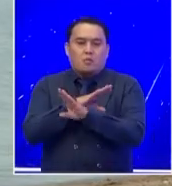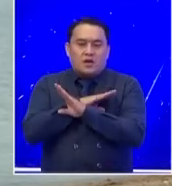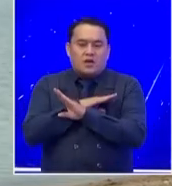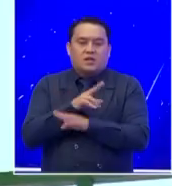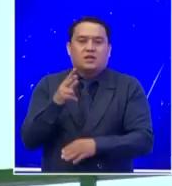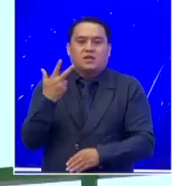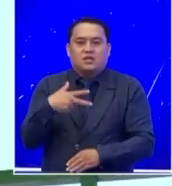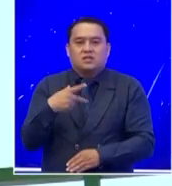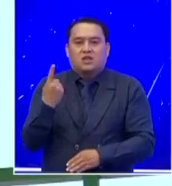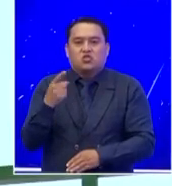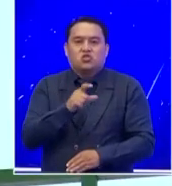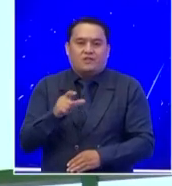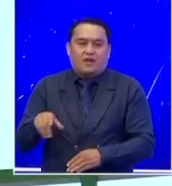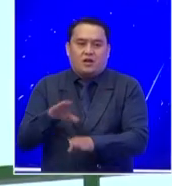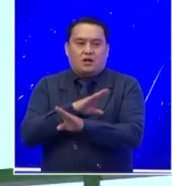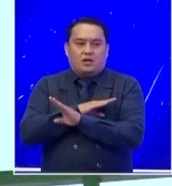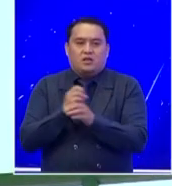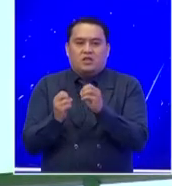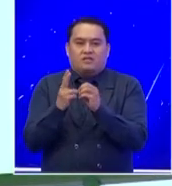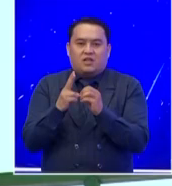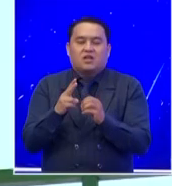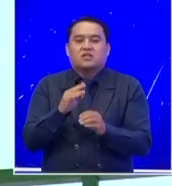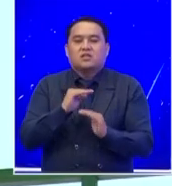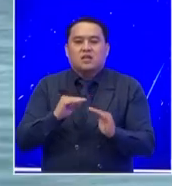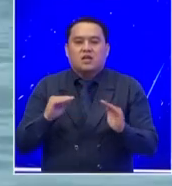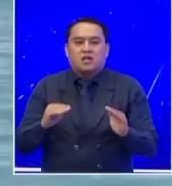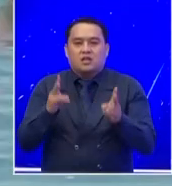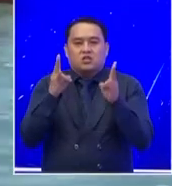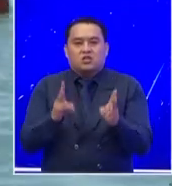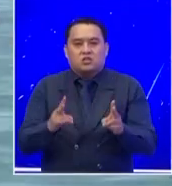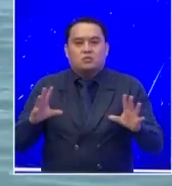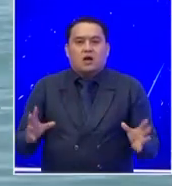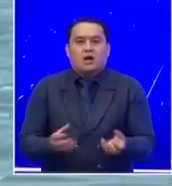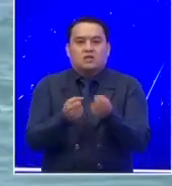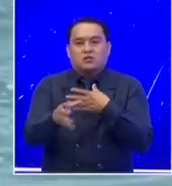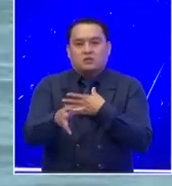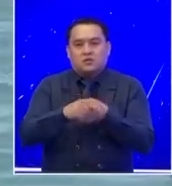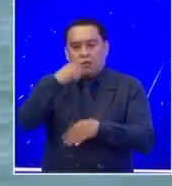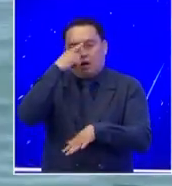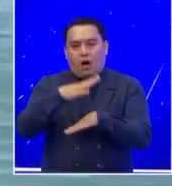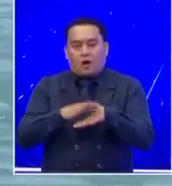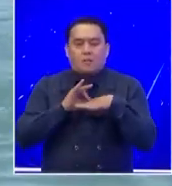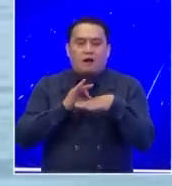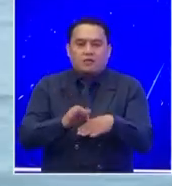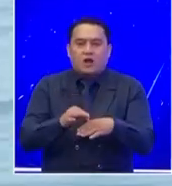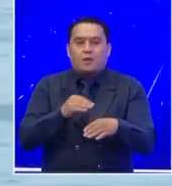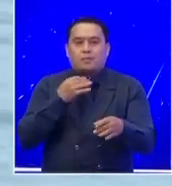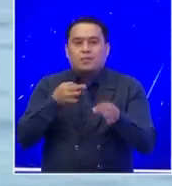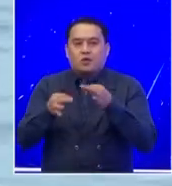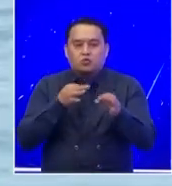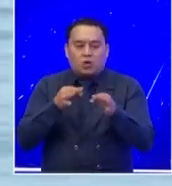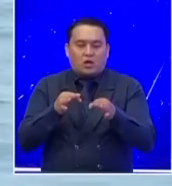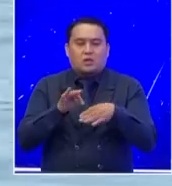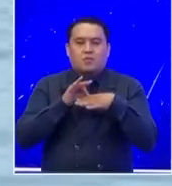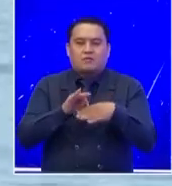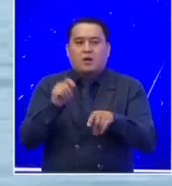стал 31 человек, 12 из них – дети. Для недопущения трагедии спасатели совместно с акиматом проводят профилактические мероприятия.